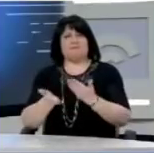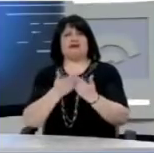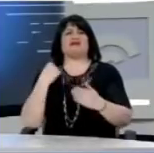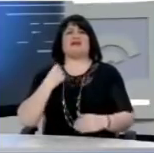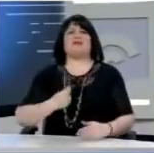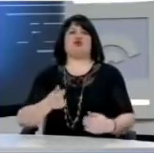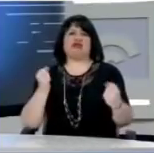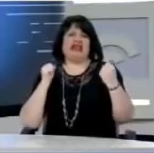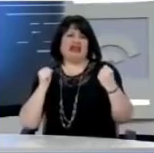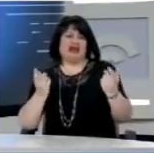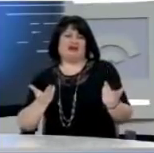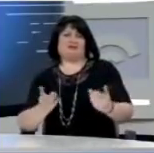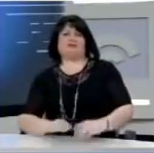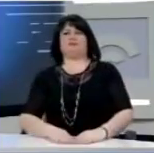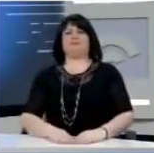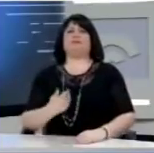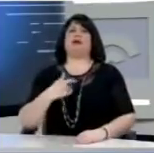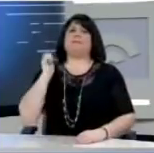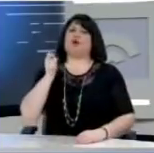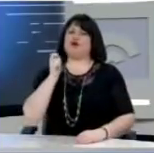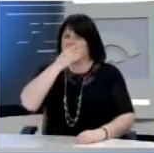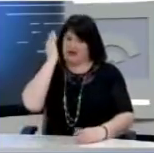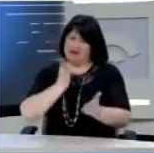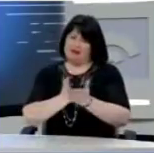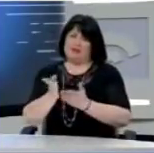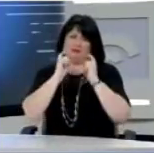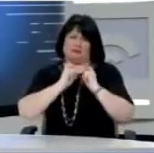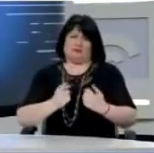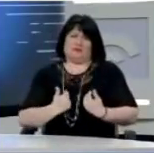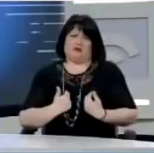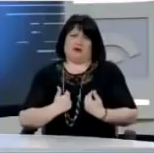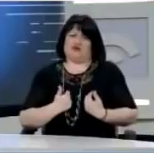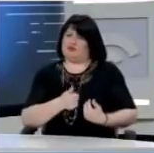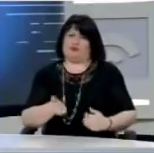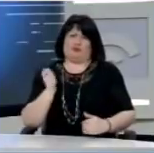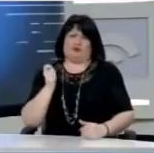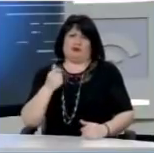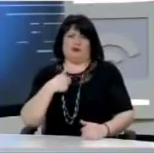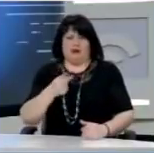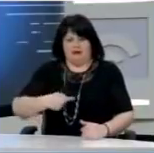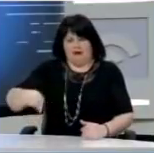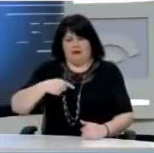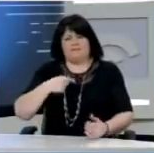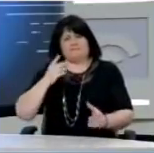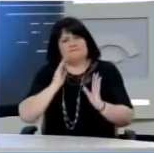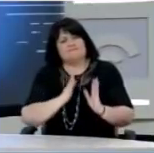δημόσια υγεία γιατί είχαμε πολιτική αλλά και ηθική υποχρέωση, όχι μόνο πολιτική. Εμείς με συστηματική